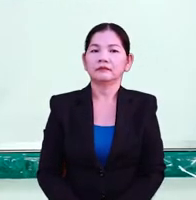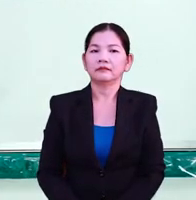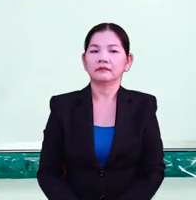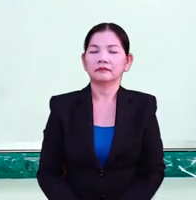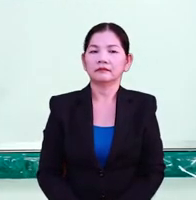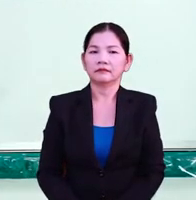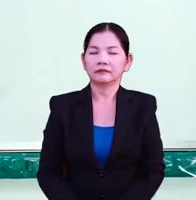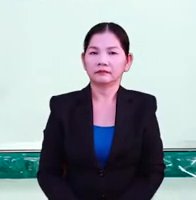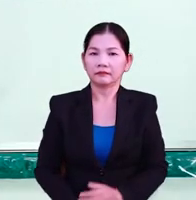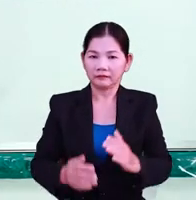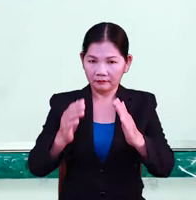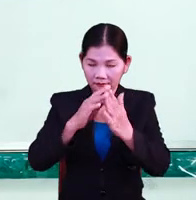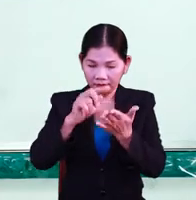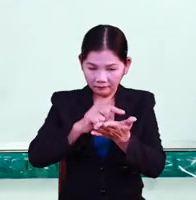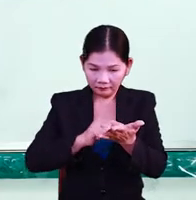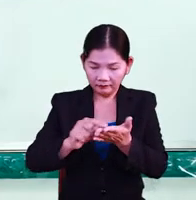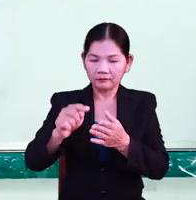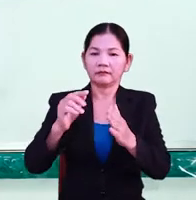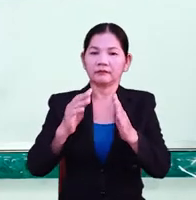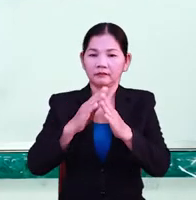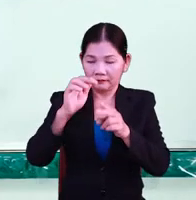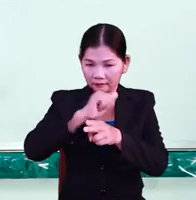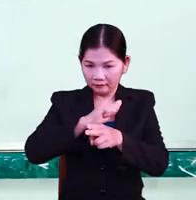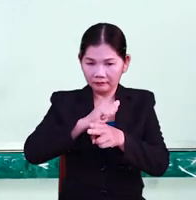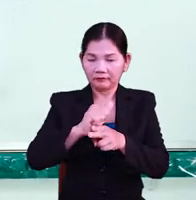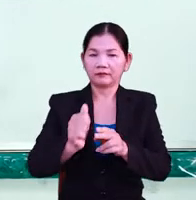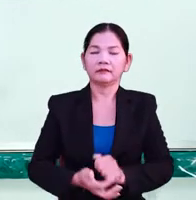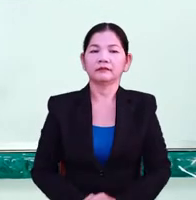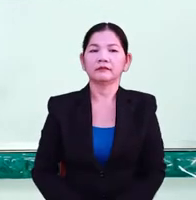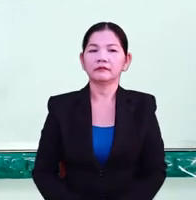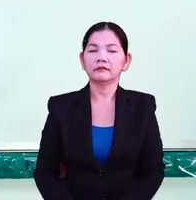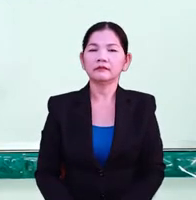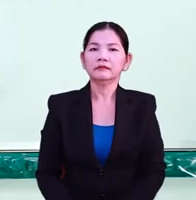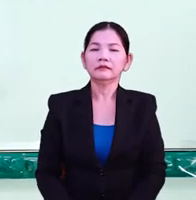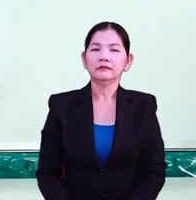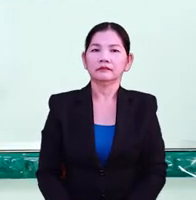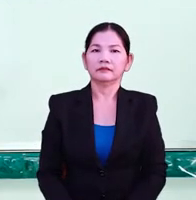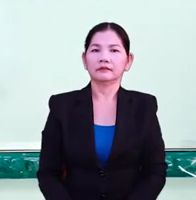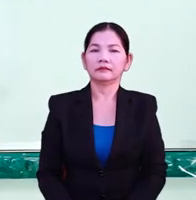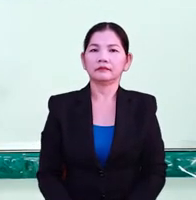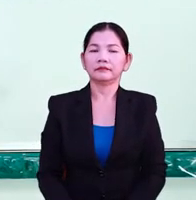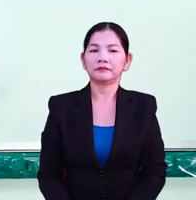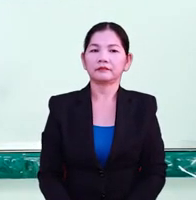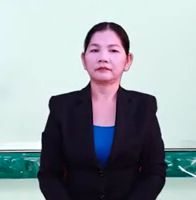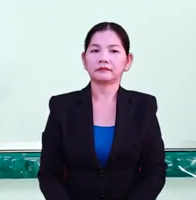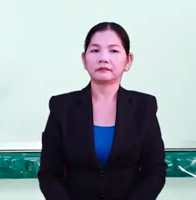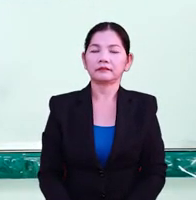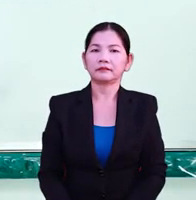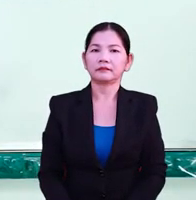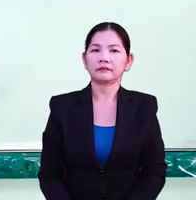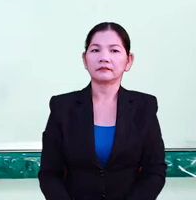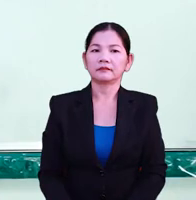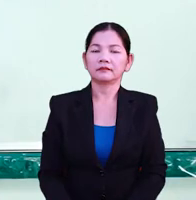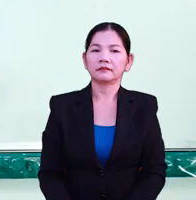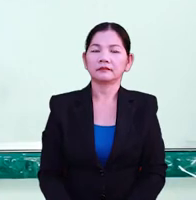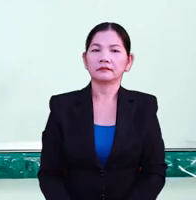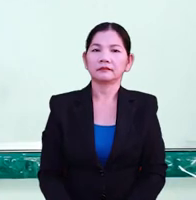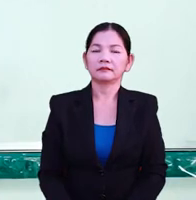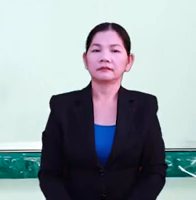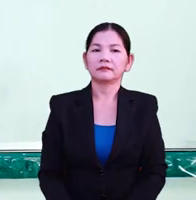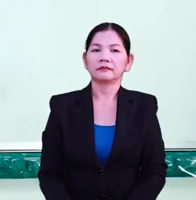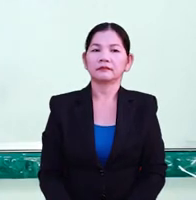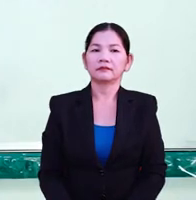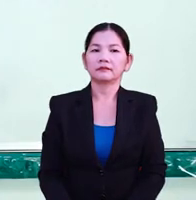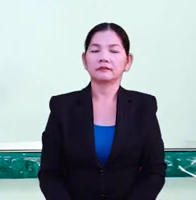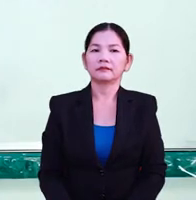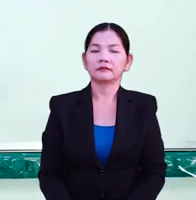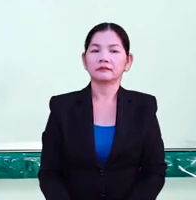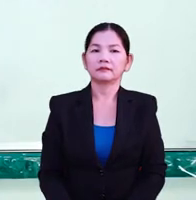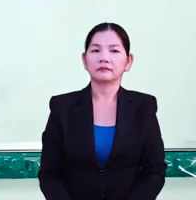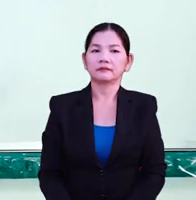កាច់កា